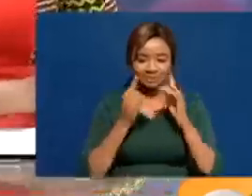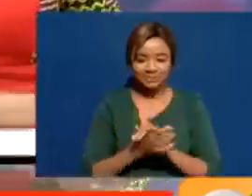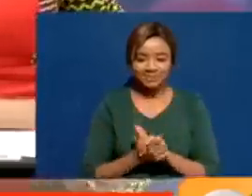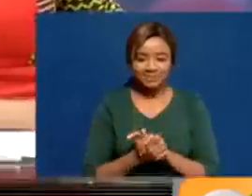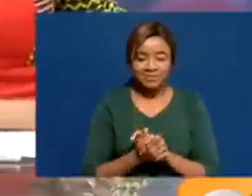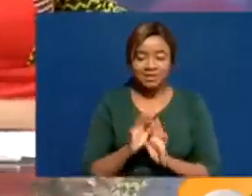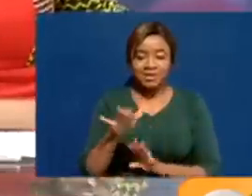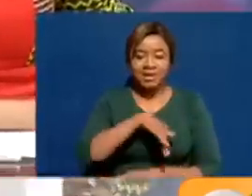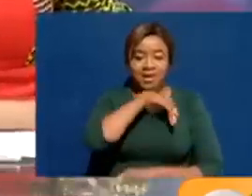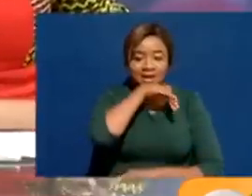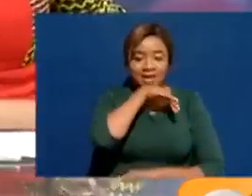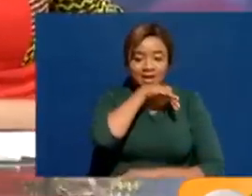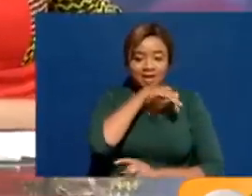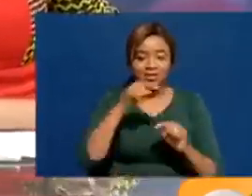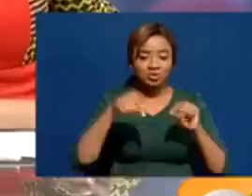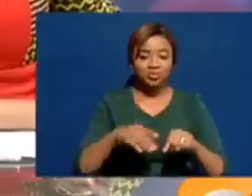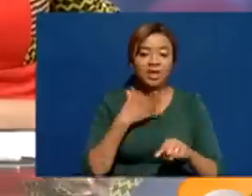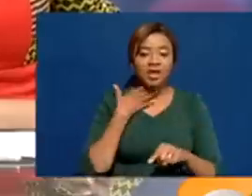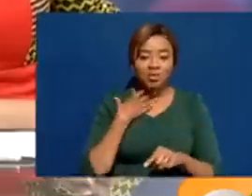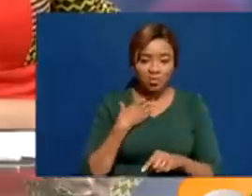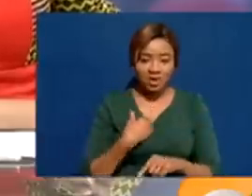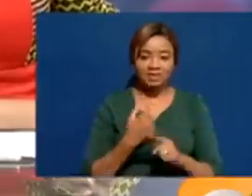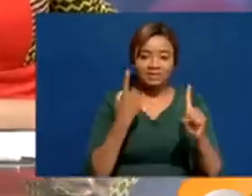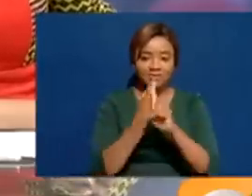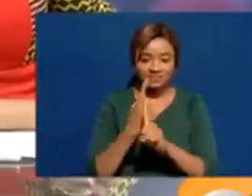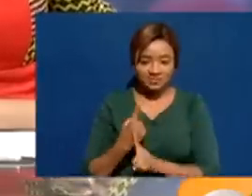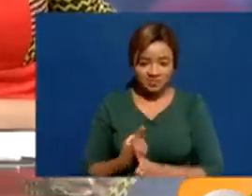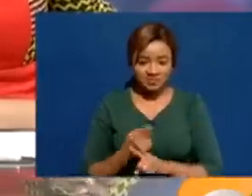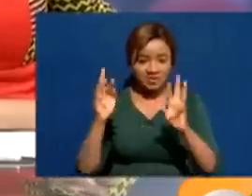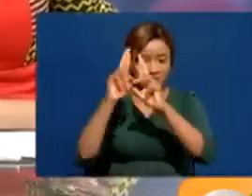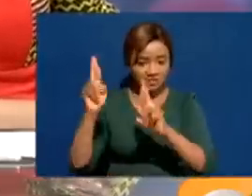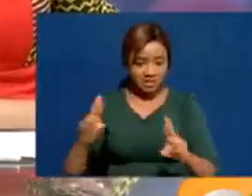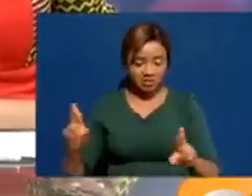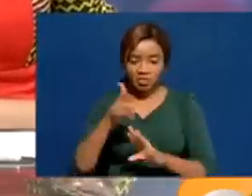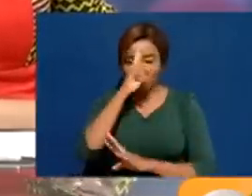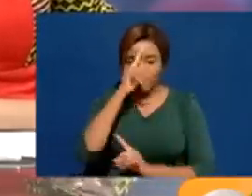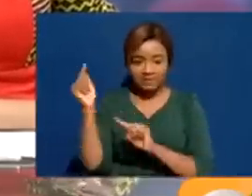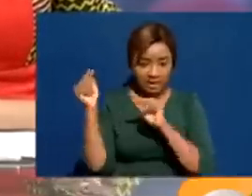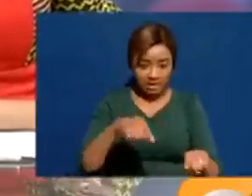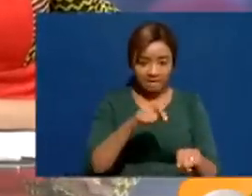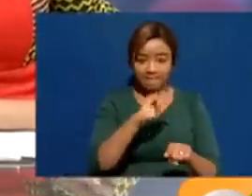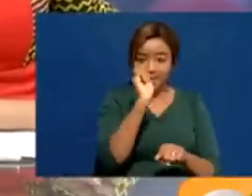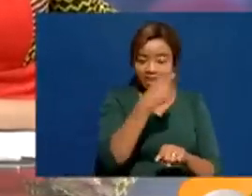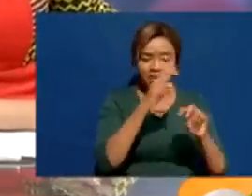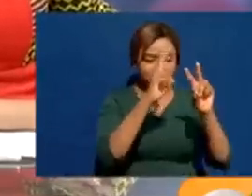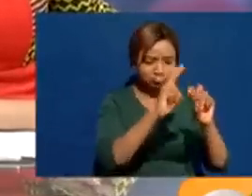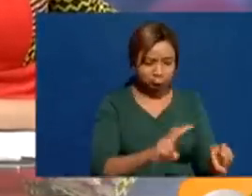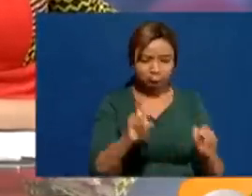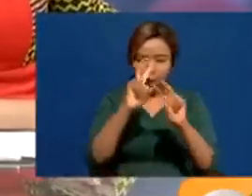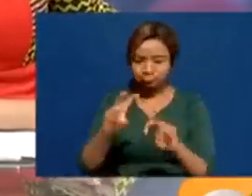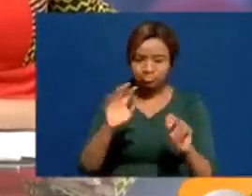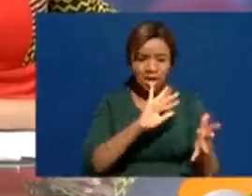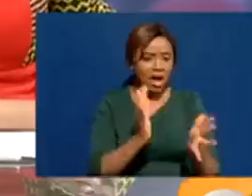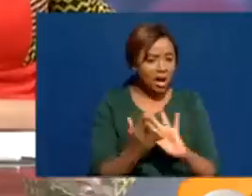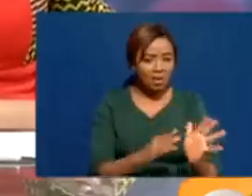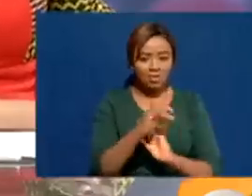wa Azimio Raila Odinga sasa anataka wachunguzi wa kimataifa kutumwa nchini kuchunguza upya mitambo ya tume ya